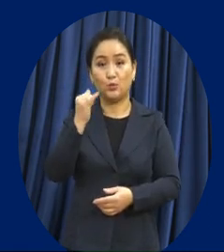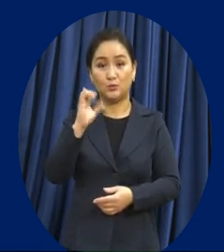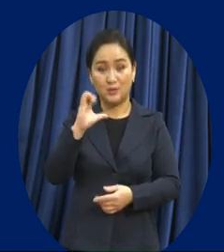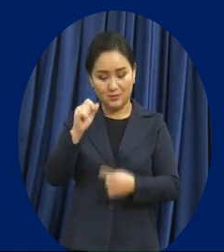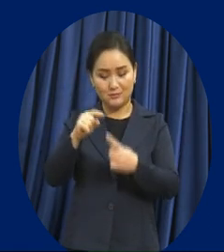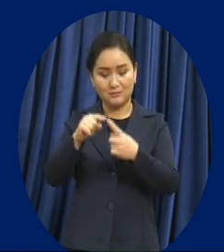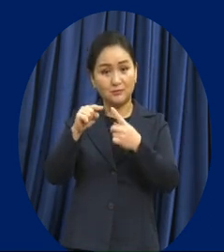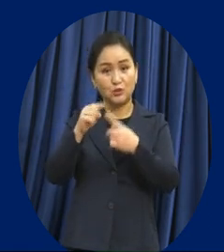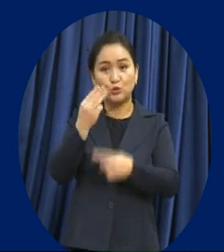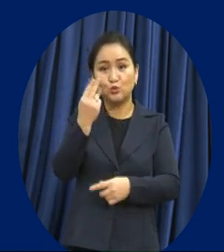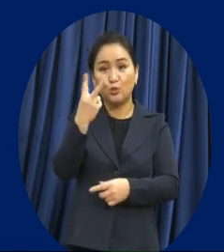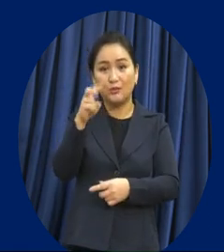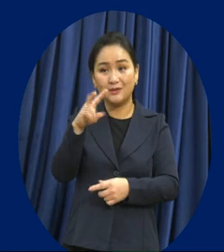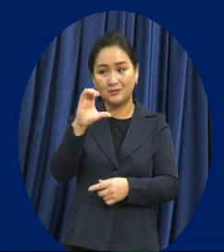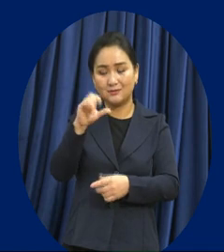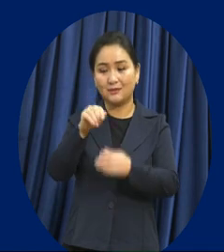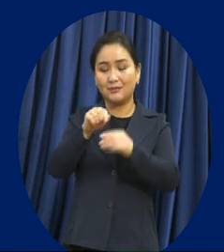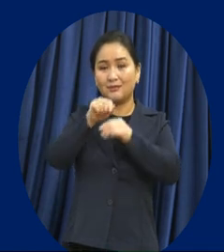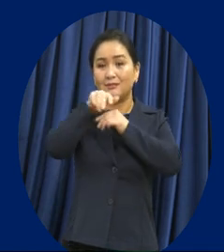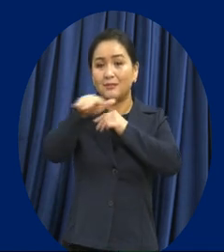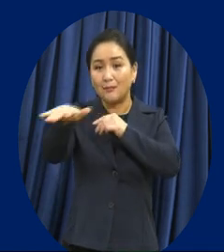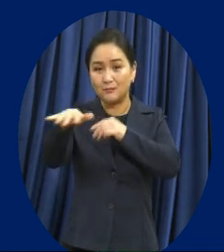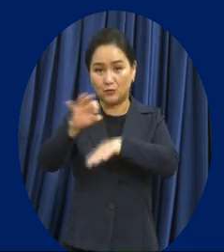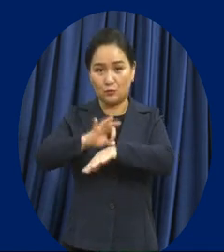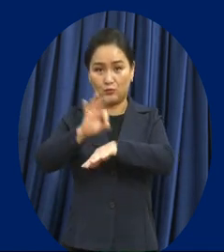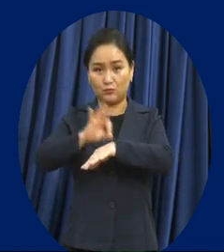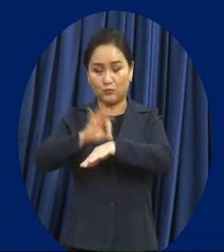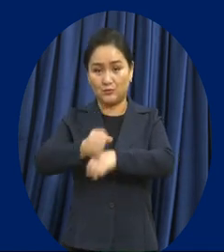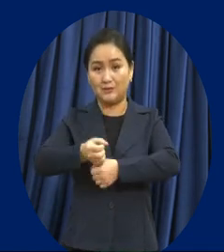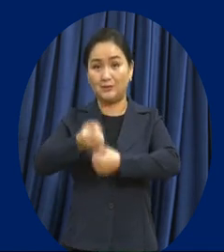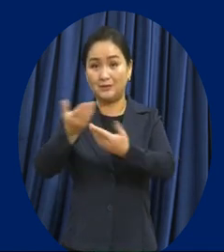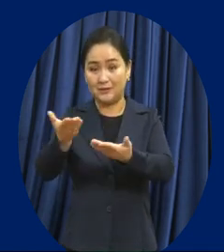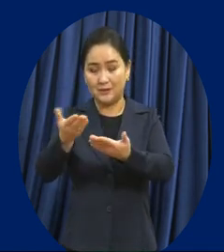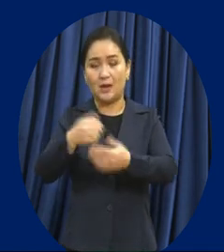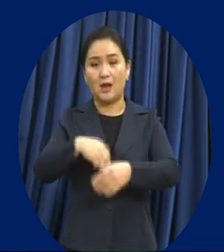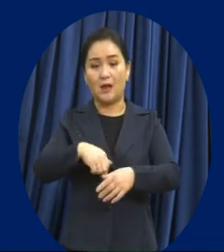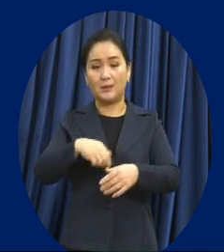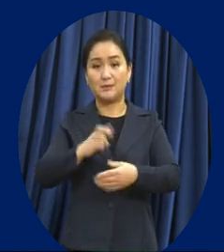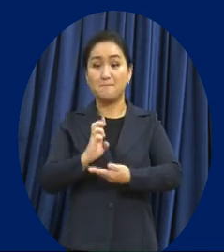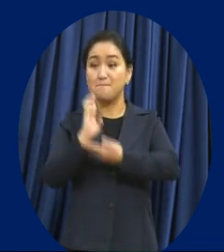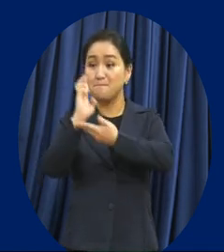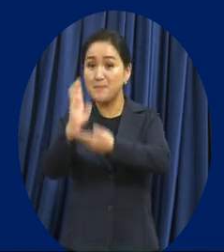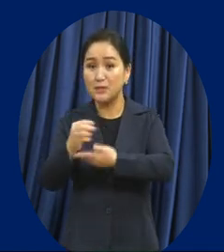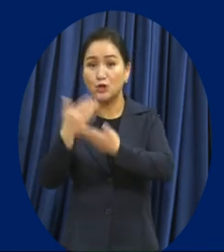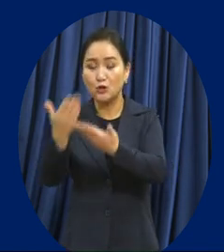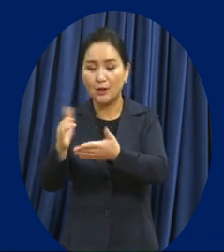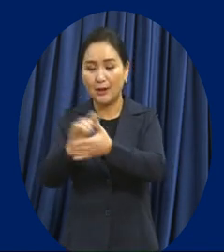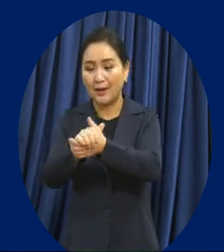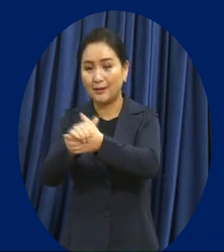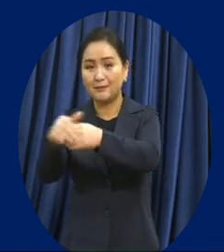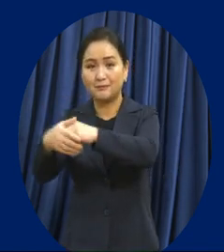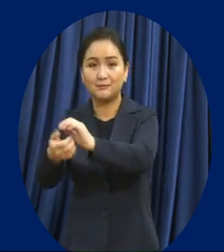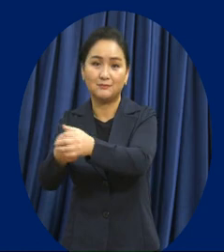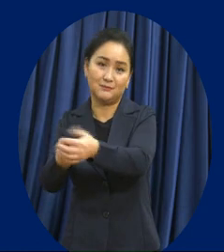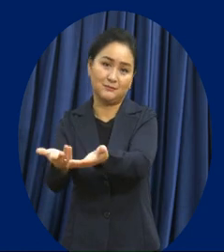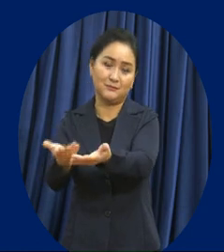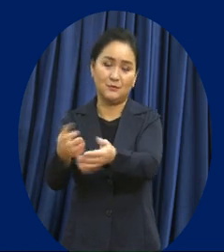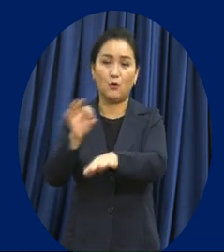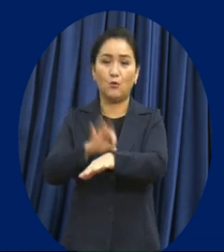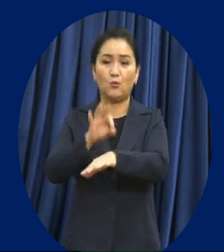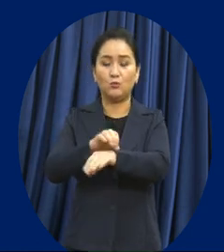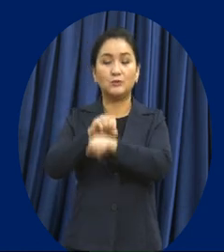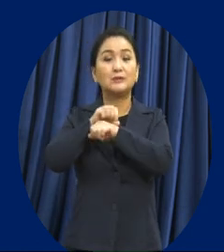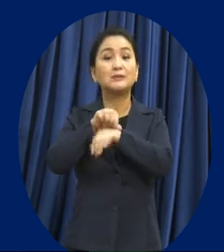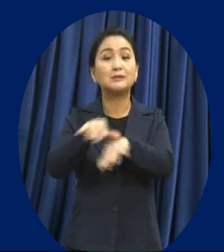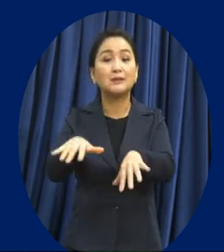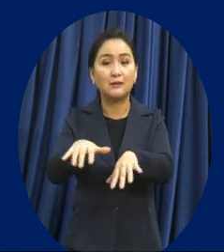халдвар дамжина. За дараагаар нь бие биендээ бэлэгсэхт өгнө одоо гараа барихад бол ахуй хавдлын замаар таны гараар бол бусад